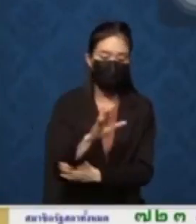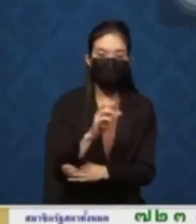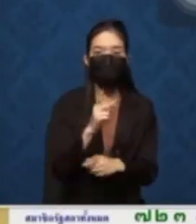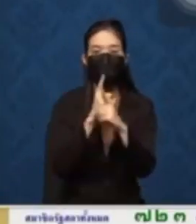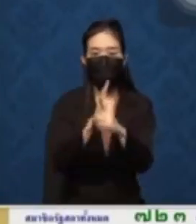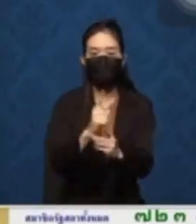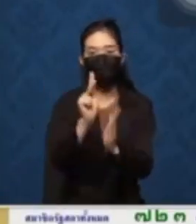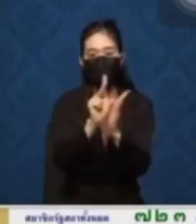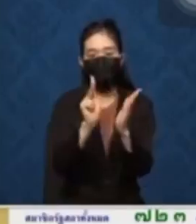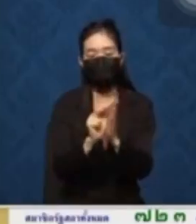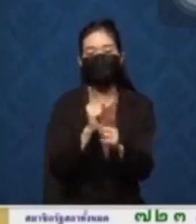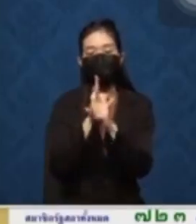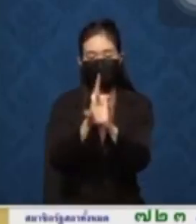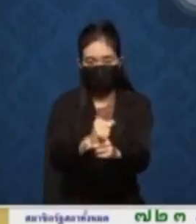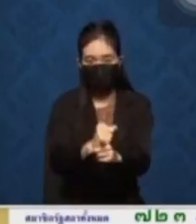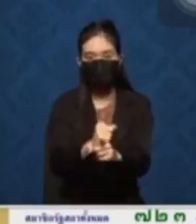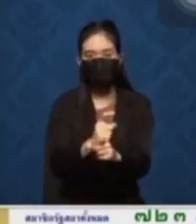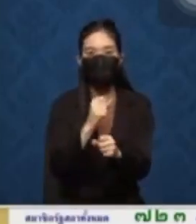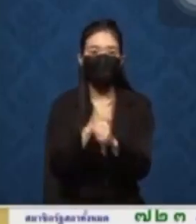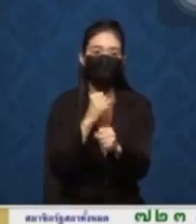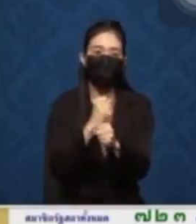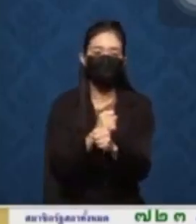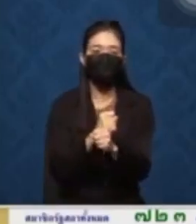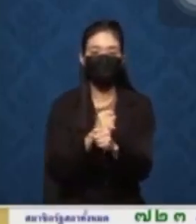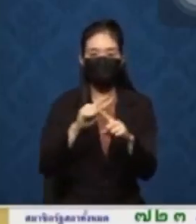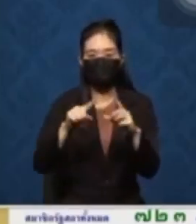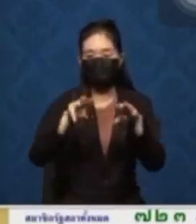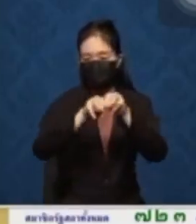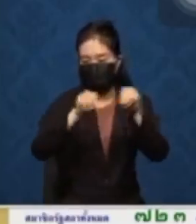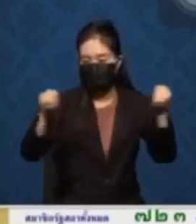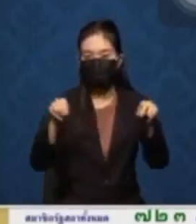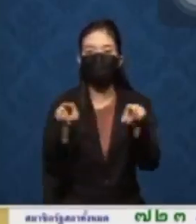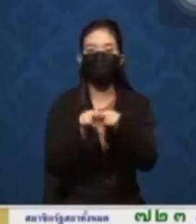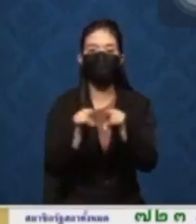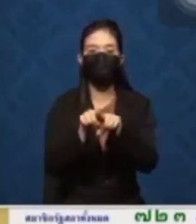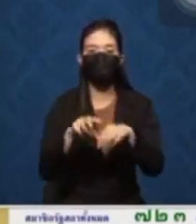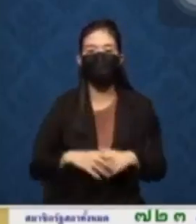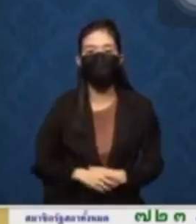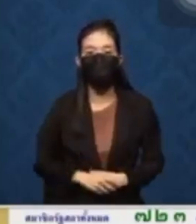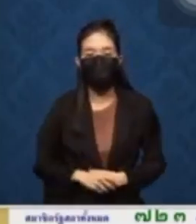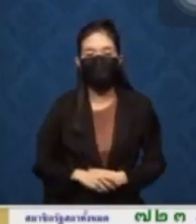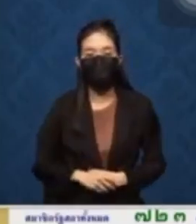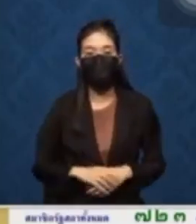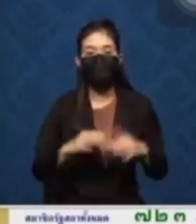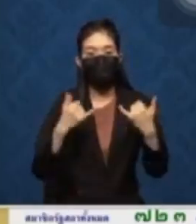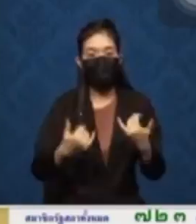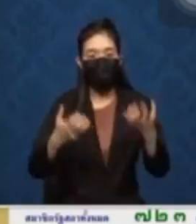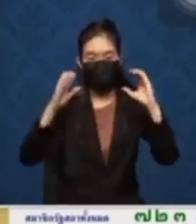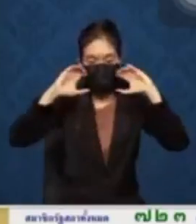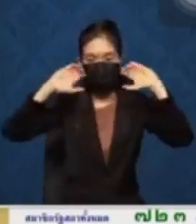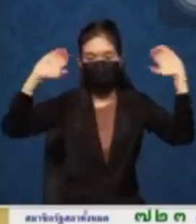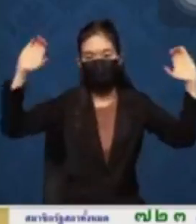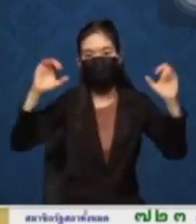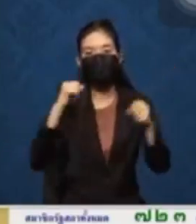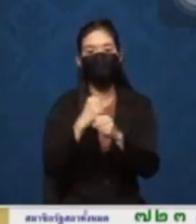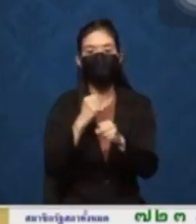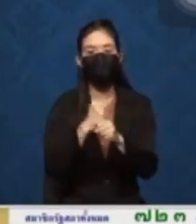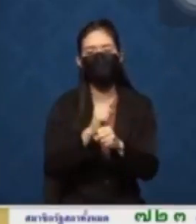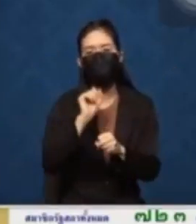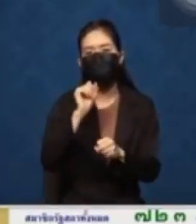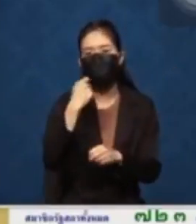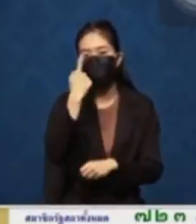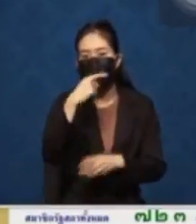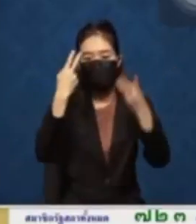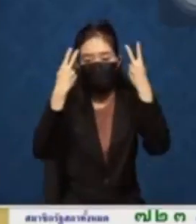บับตั้งแต่รัฐธรรมนูญและพระราชบัญญัติด้วยมาตรฐานเดียวกันการกระทำของรัฐบาลในช่วงภายใต้ระบบประยุทธ์ที่ผ่านม